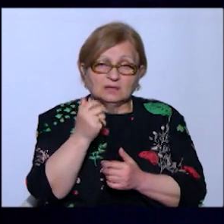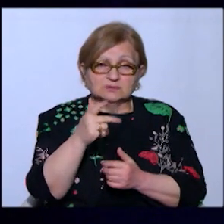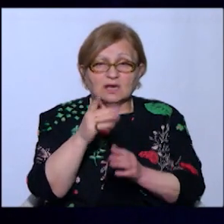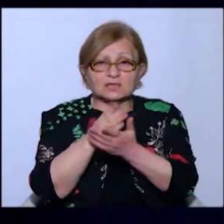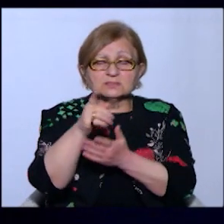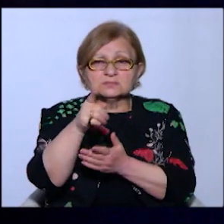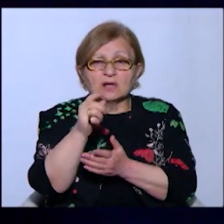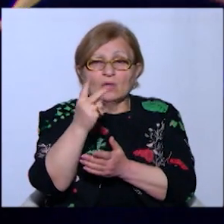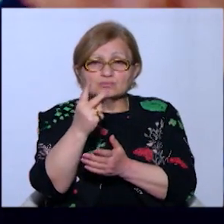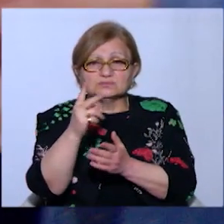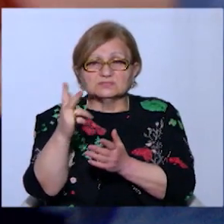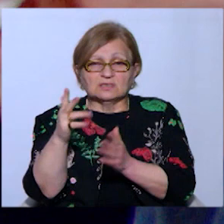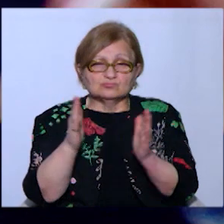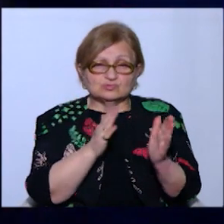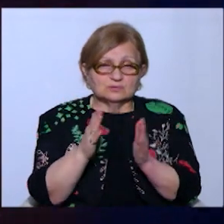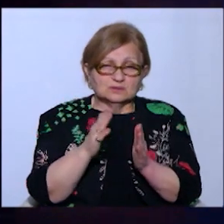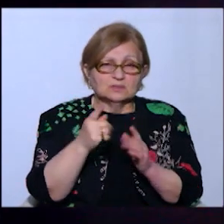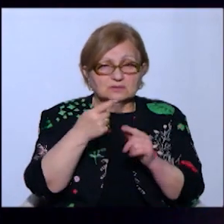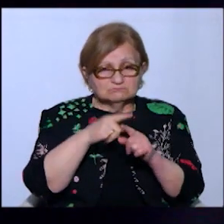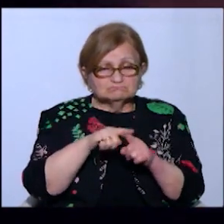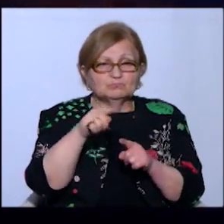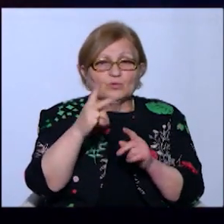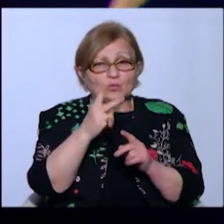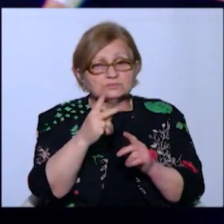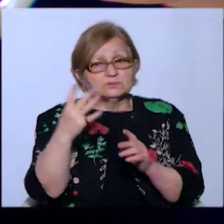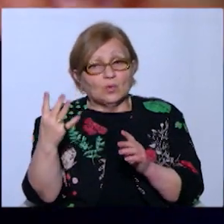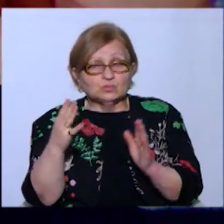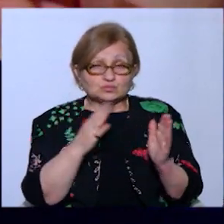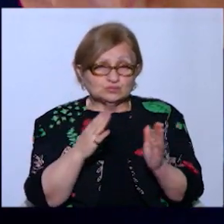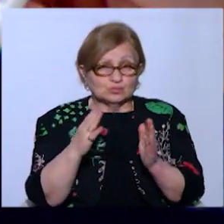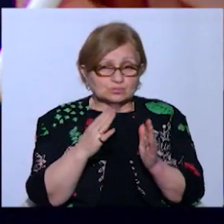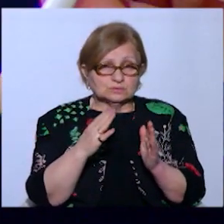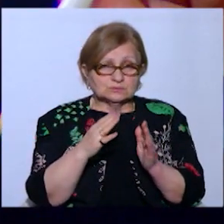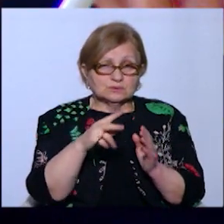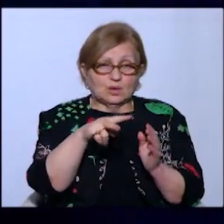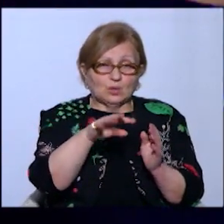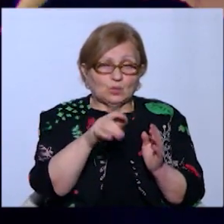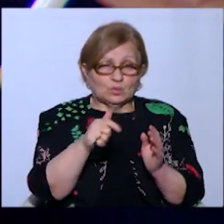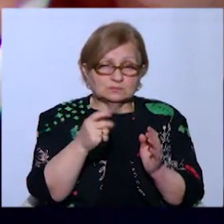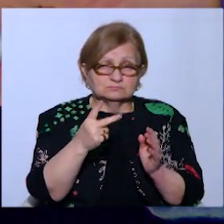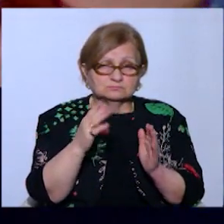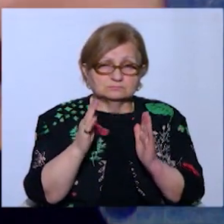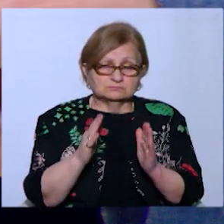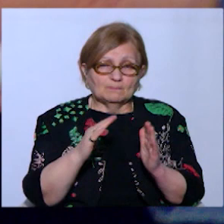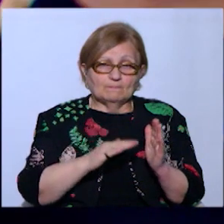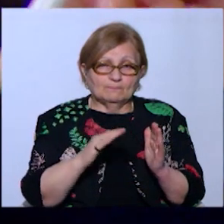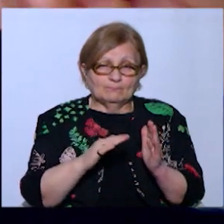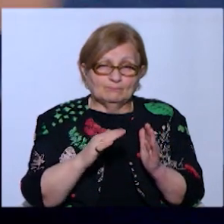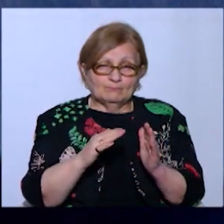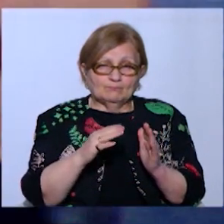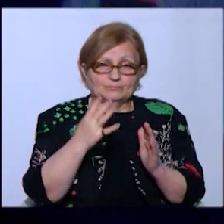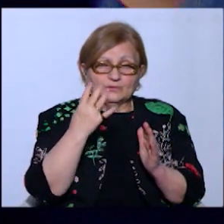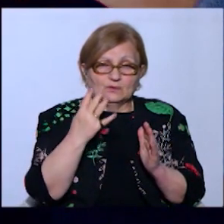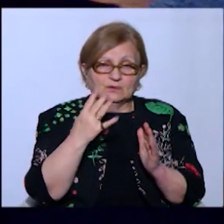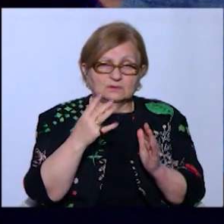3 შორის არის, ეს ნიშნავს, რომ არის 2-სა და 4 შორისაც, ლოგარითმი 2-ის ფუძით 2-სა და ლოგარითმი 2-ის ფუძით 4